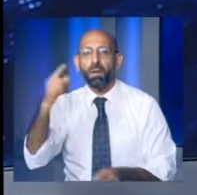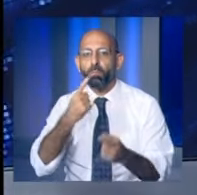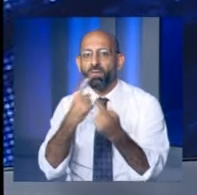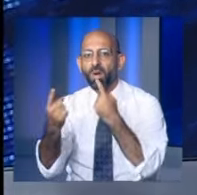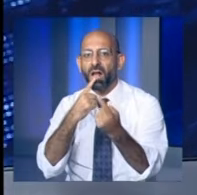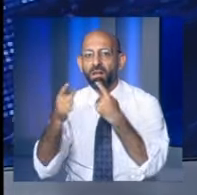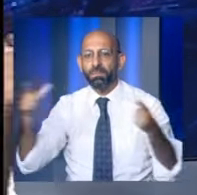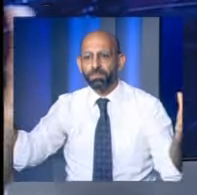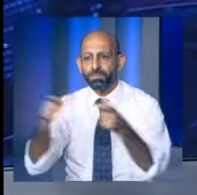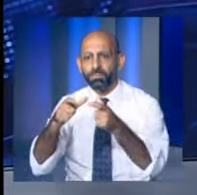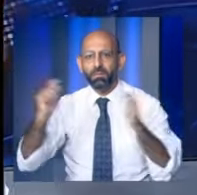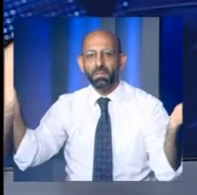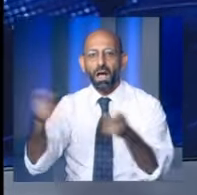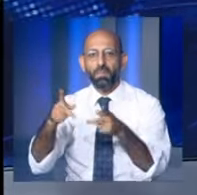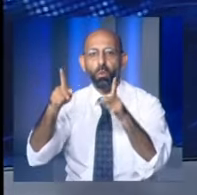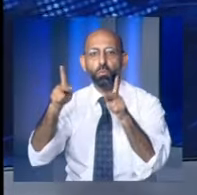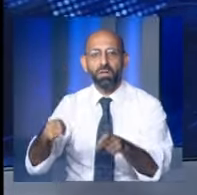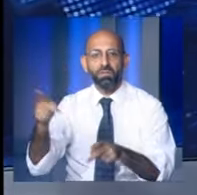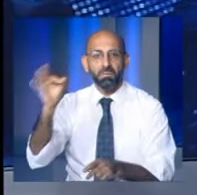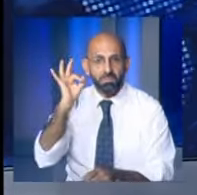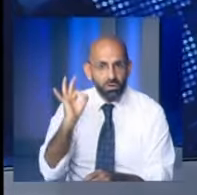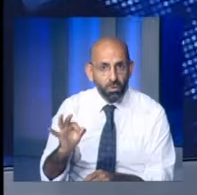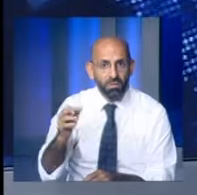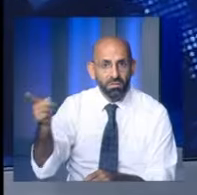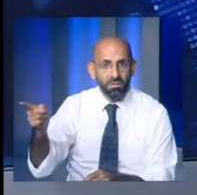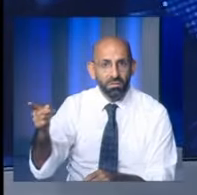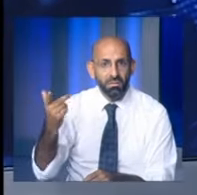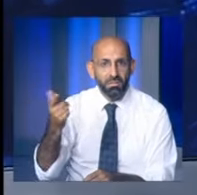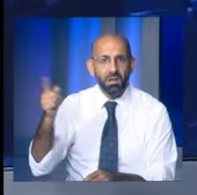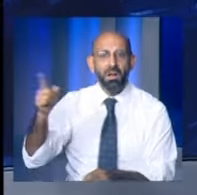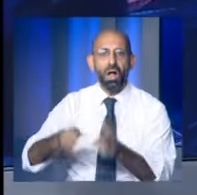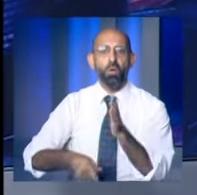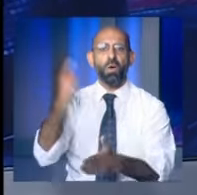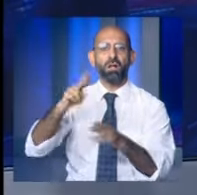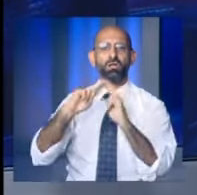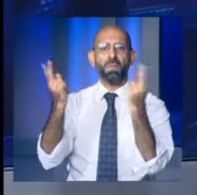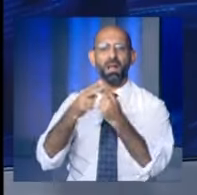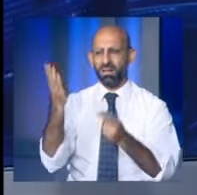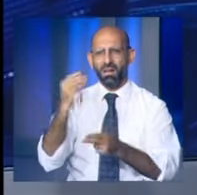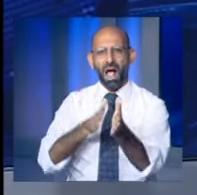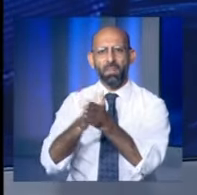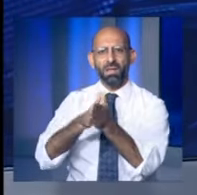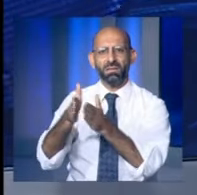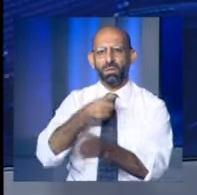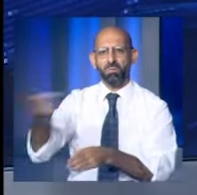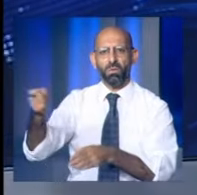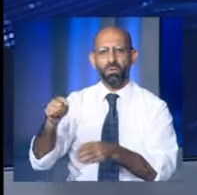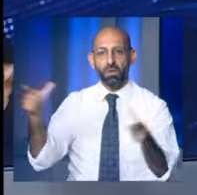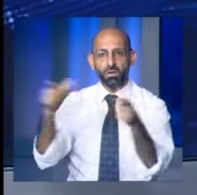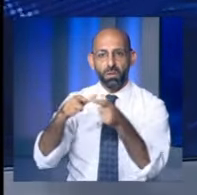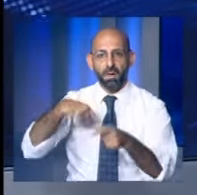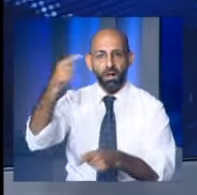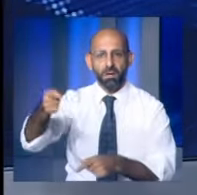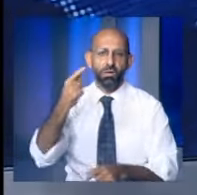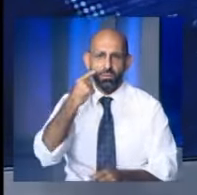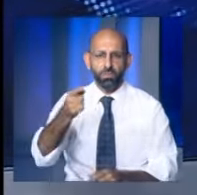الخميس المقبل تعاود في الدوحة المفاوضات المتعلقة بوقف نار وصفقة التبادل في أول اجتماع لها بعد اغتيال